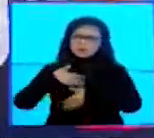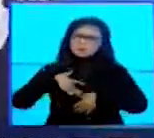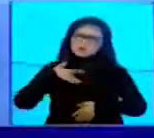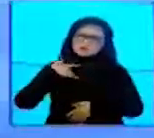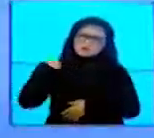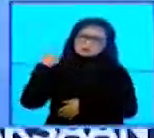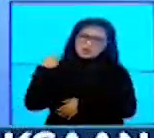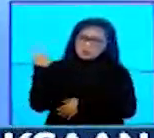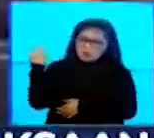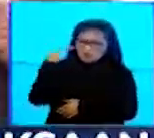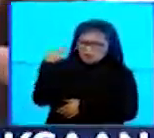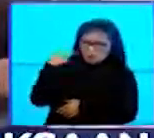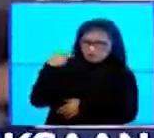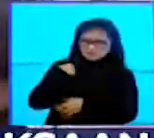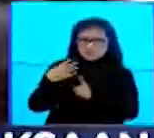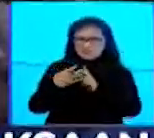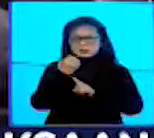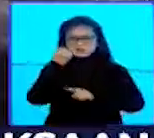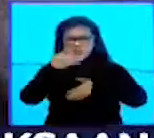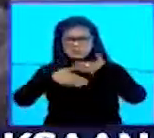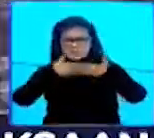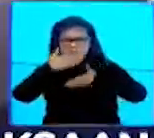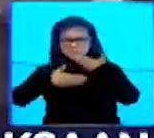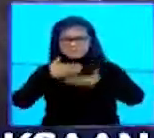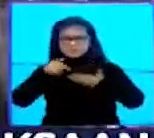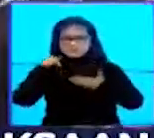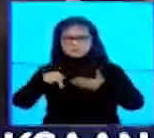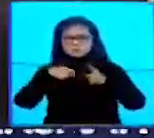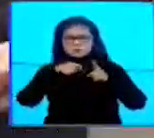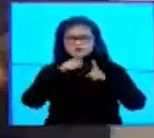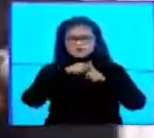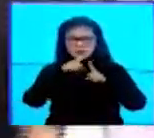sana? Hasil rekonstruksi diperlukan untuk melengkapi berkas perkara penyidikan